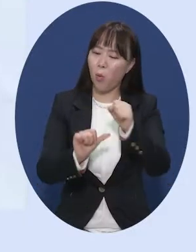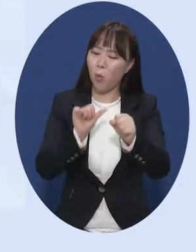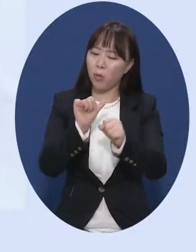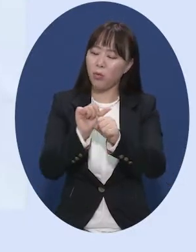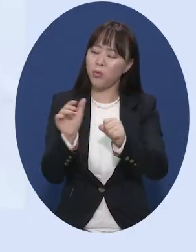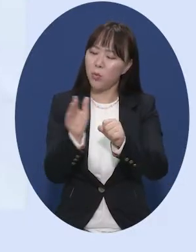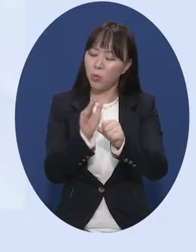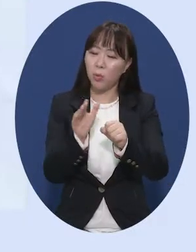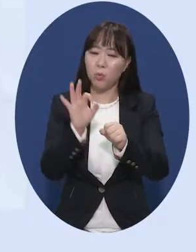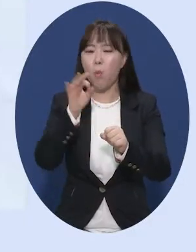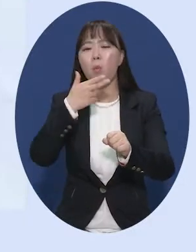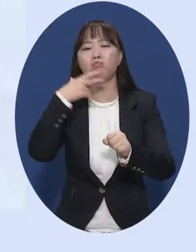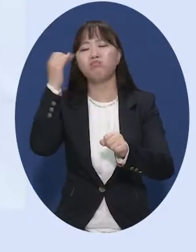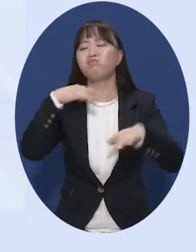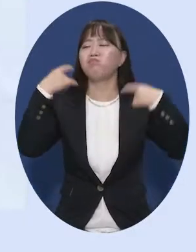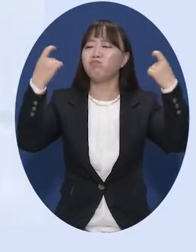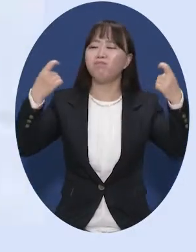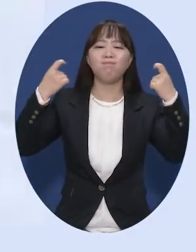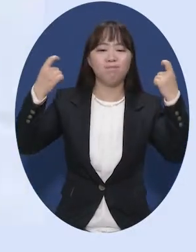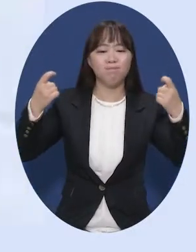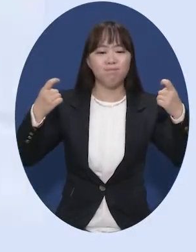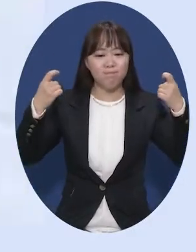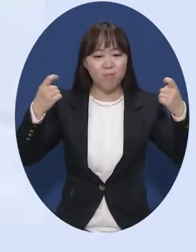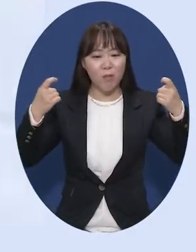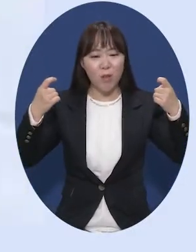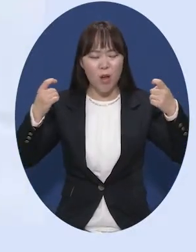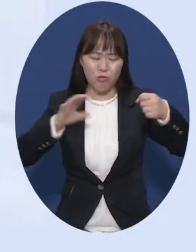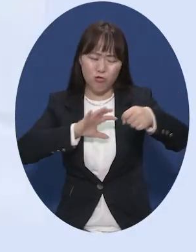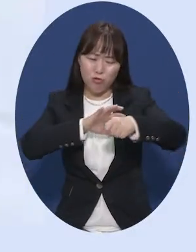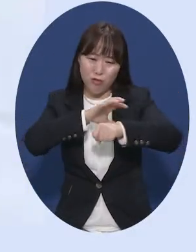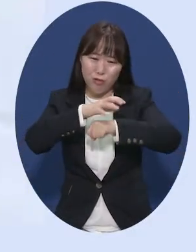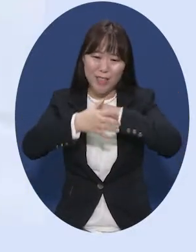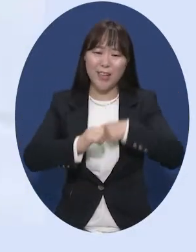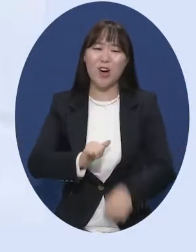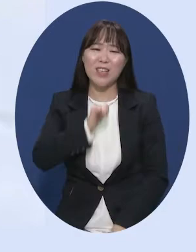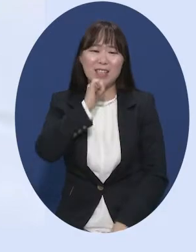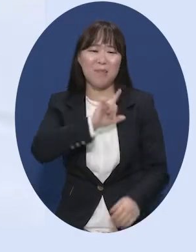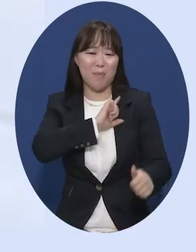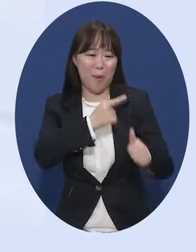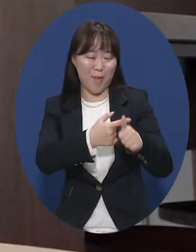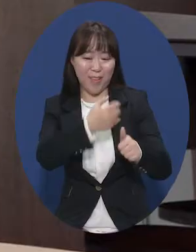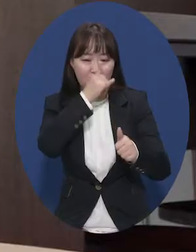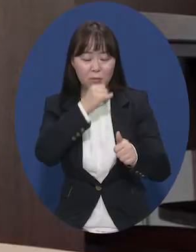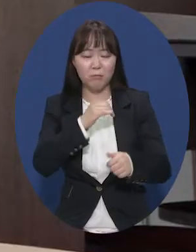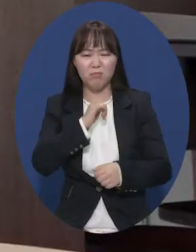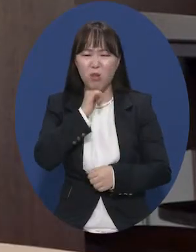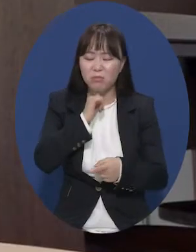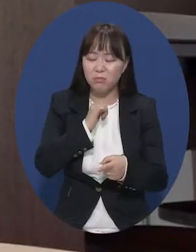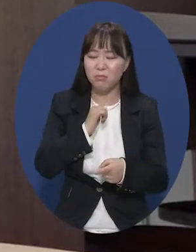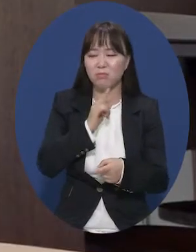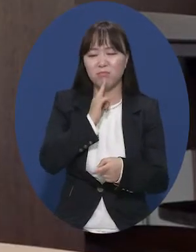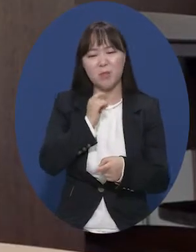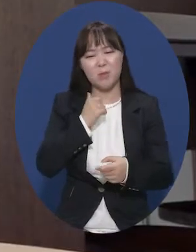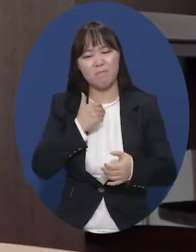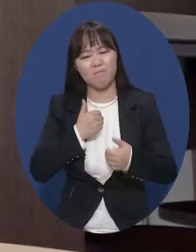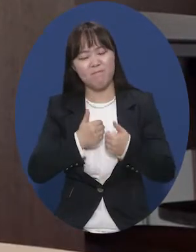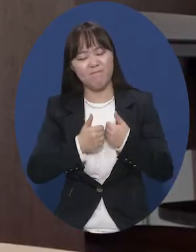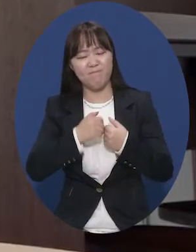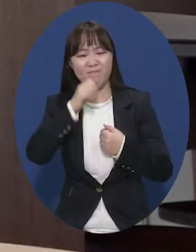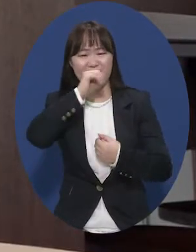한 5년 정도 무전여행을 즐겼어요. 그러면서 거지라는, 국제거지라는 별명이 붙었고, 근데 거지라는 어감이